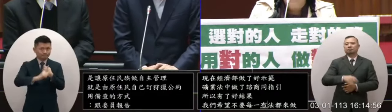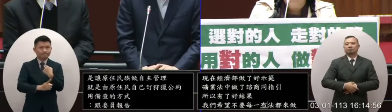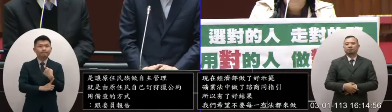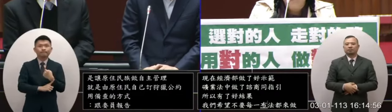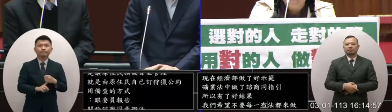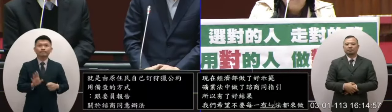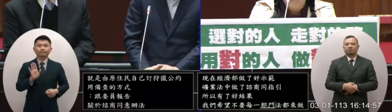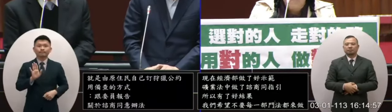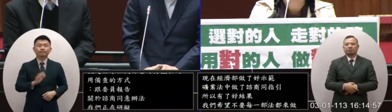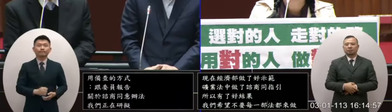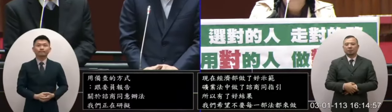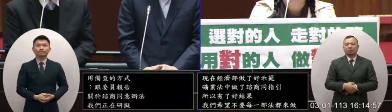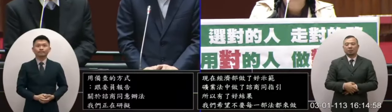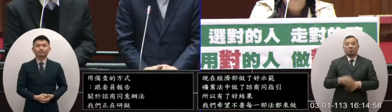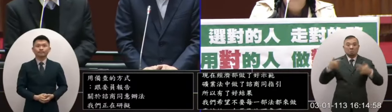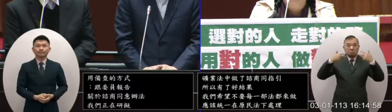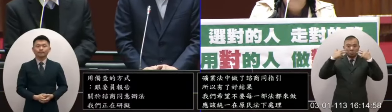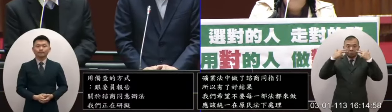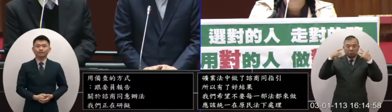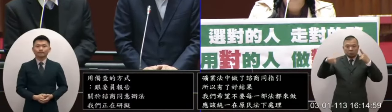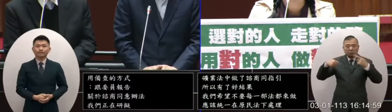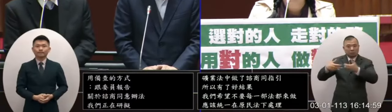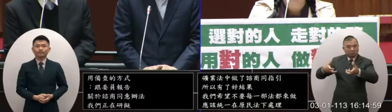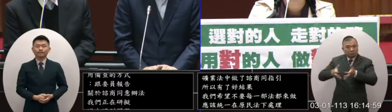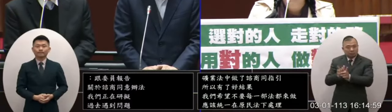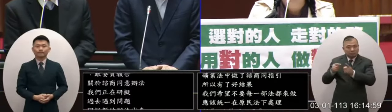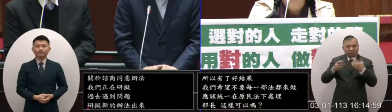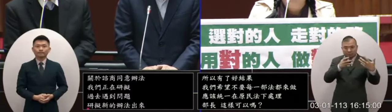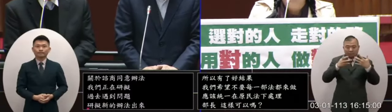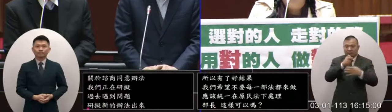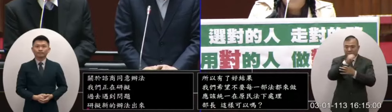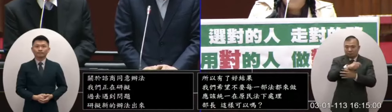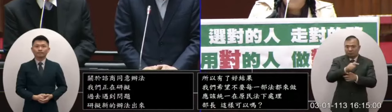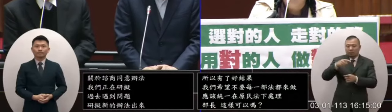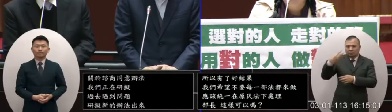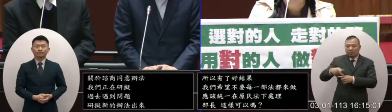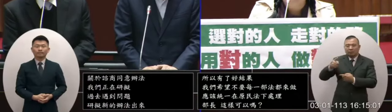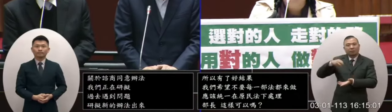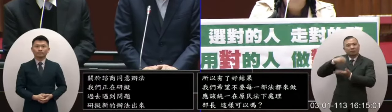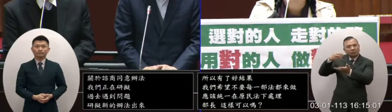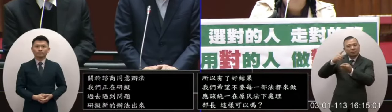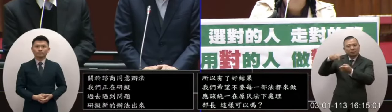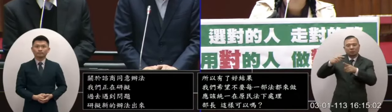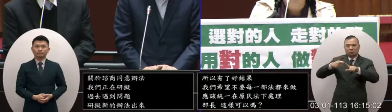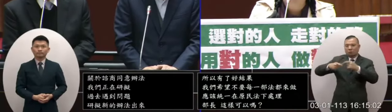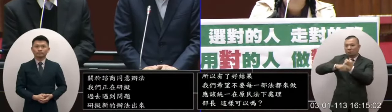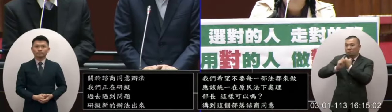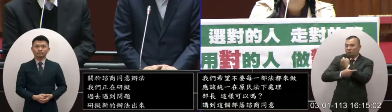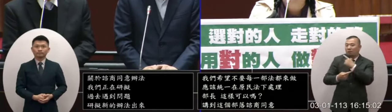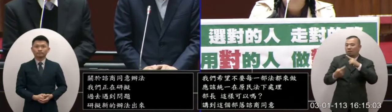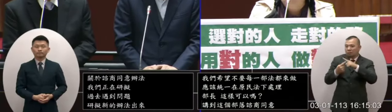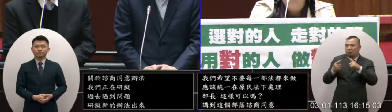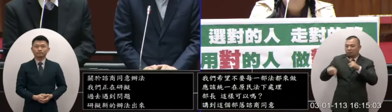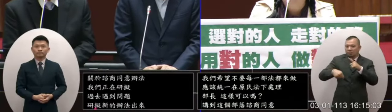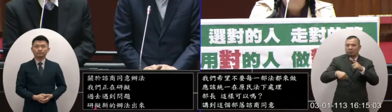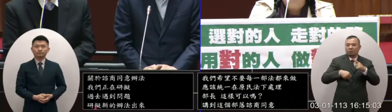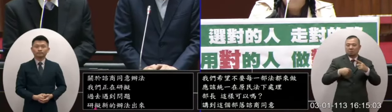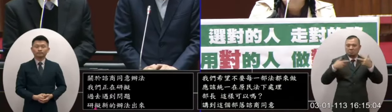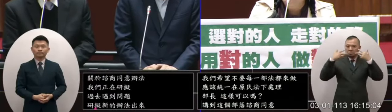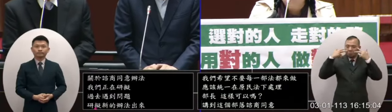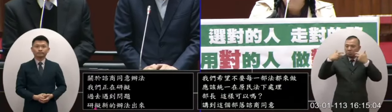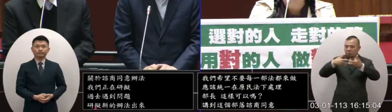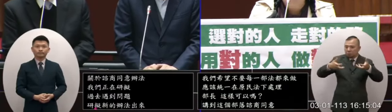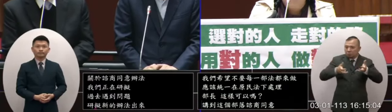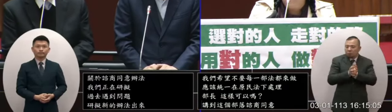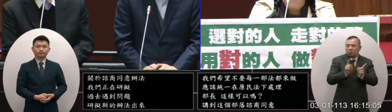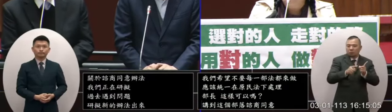到这个部落资商同意，一定要讲到部落公法人。院长你可能不知道 部落公法人才会有部落会议主席跟部落会议，